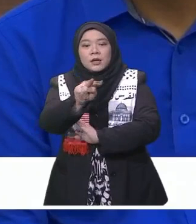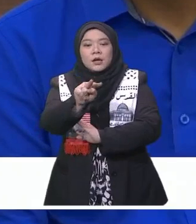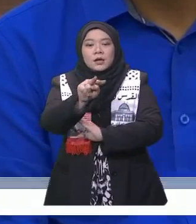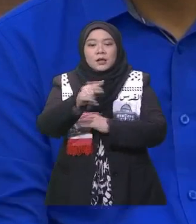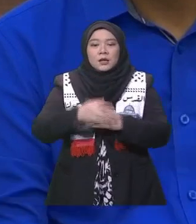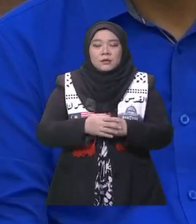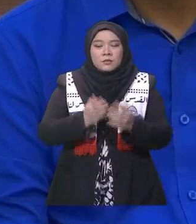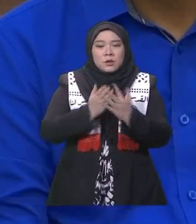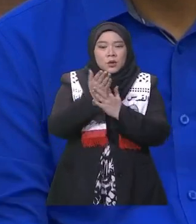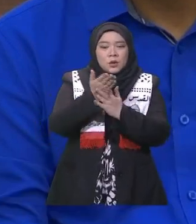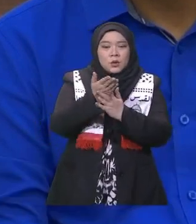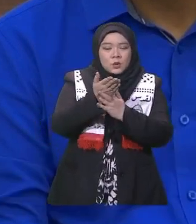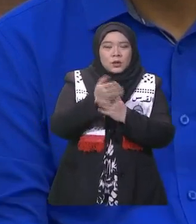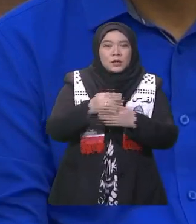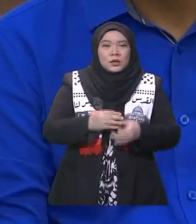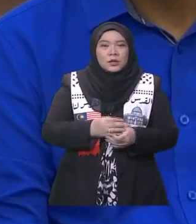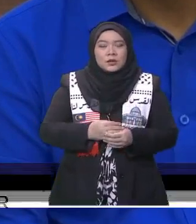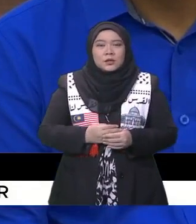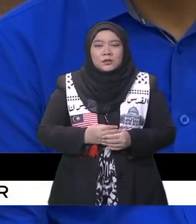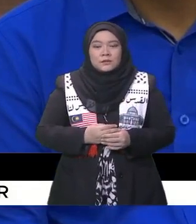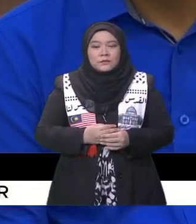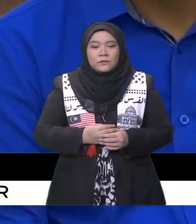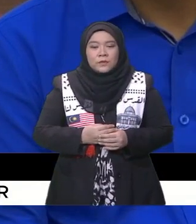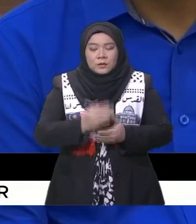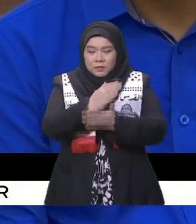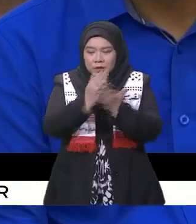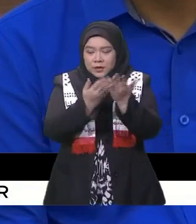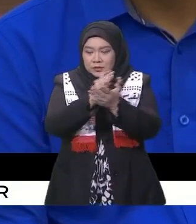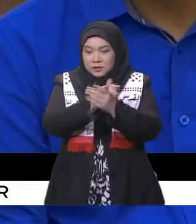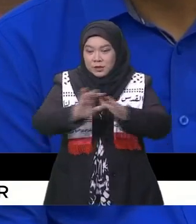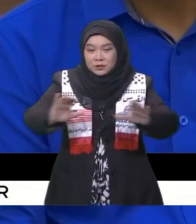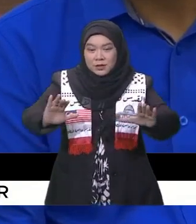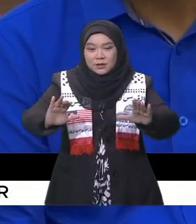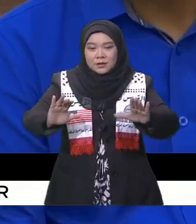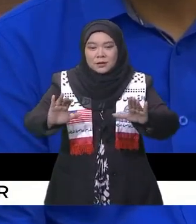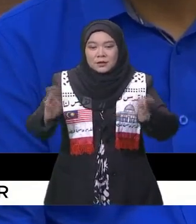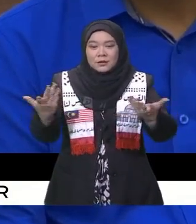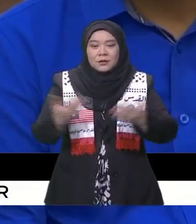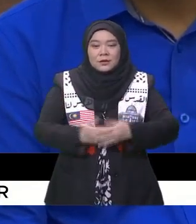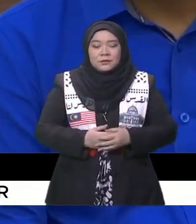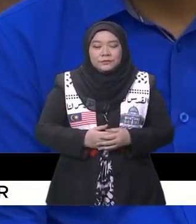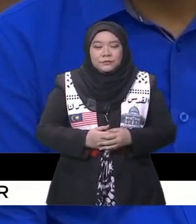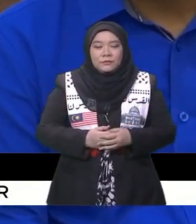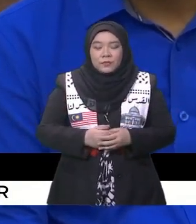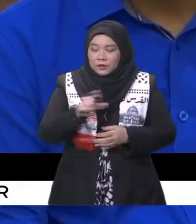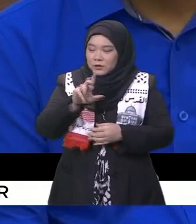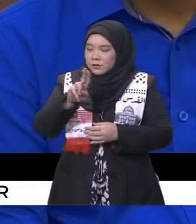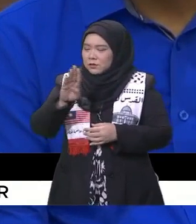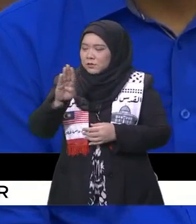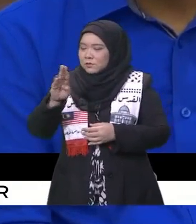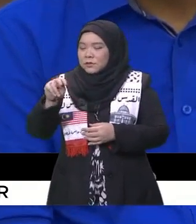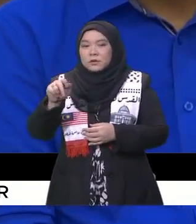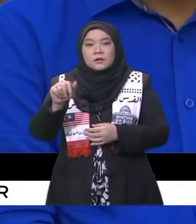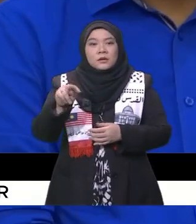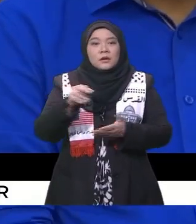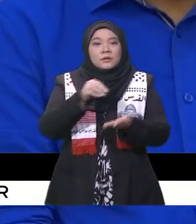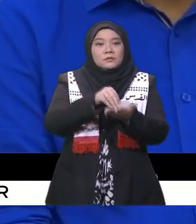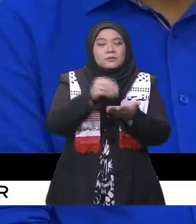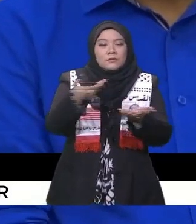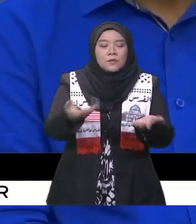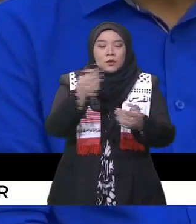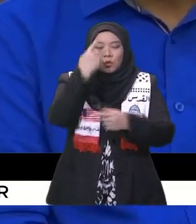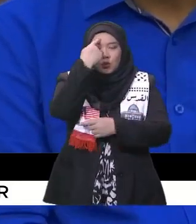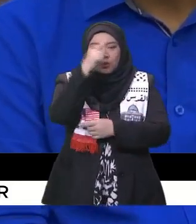iaitu melalui Security Council melihat keberadaan UNIFIL di Lebanon dan untuk kita